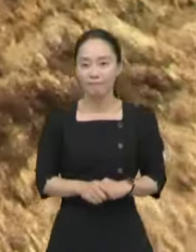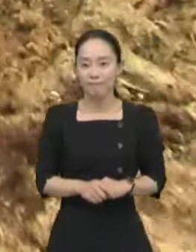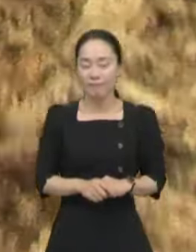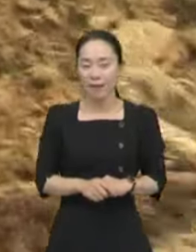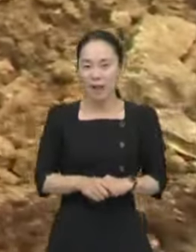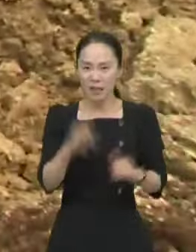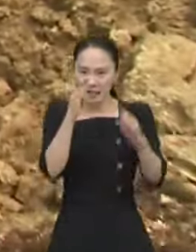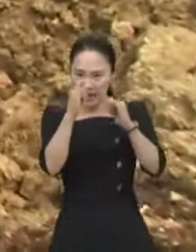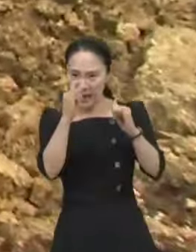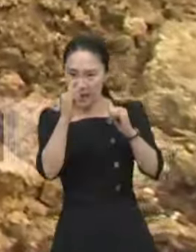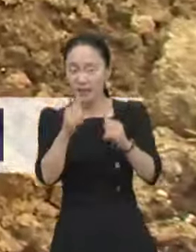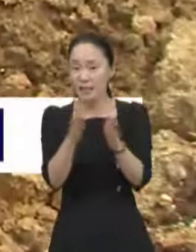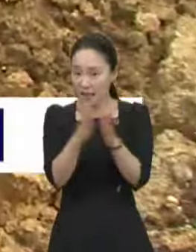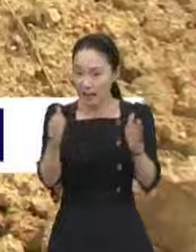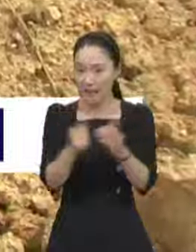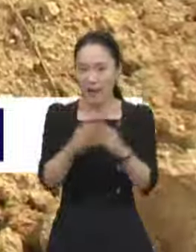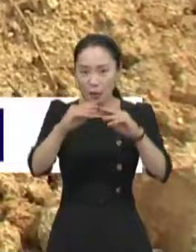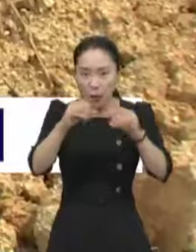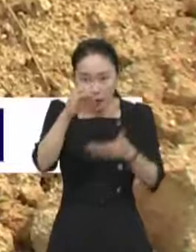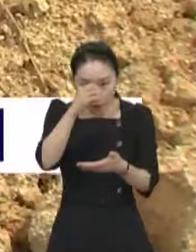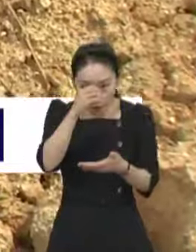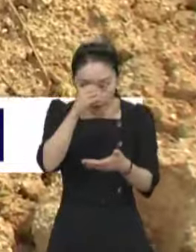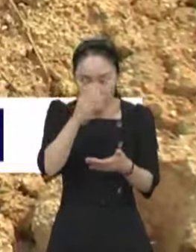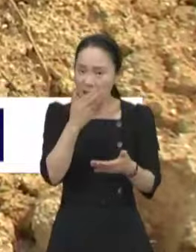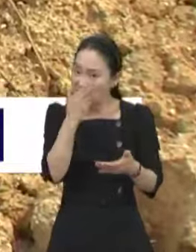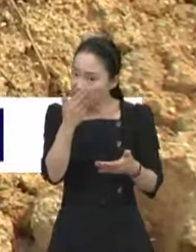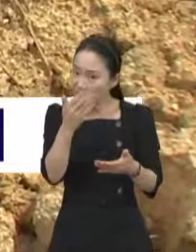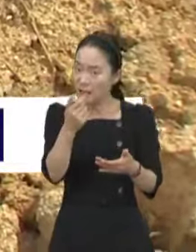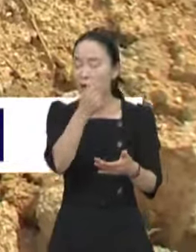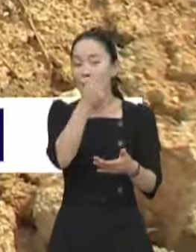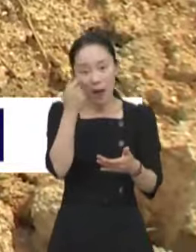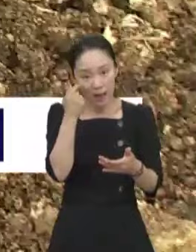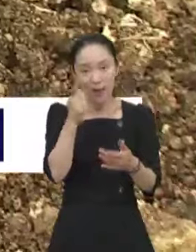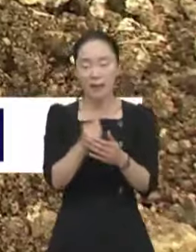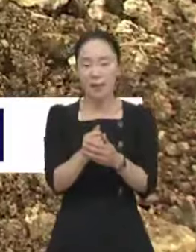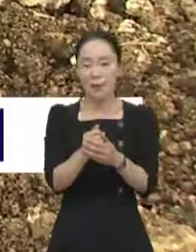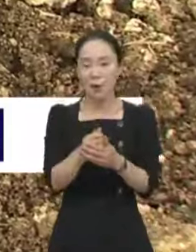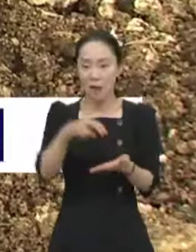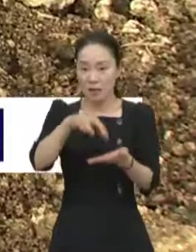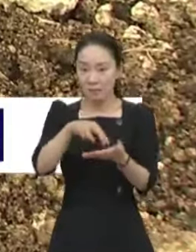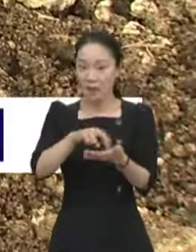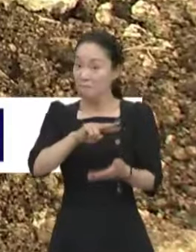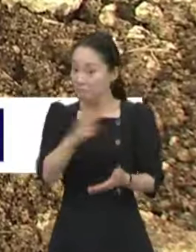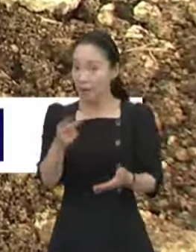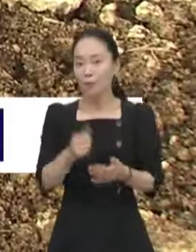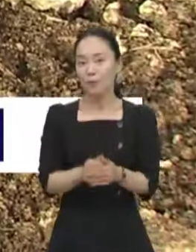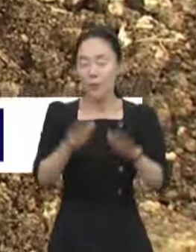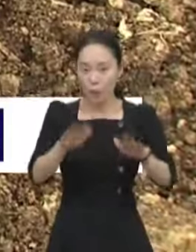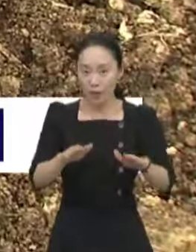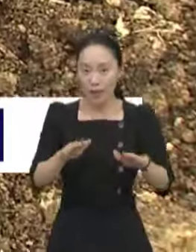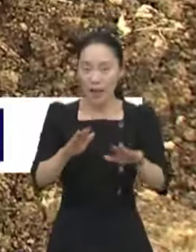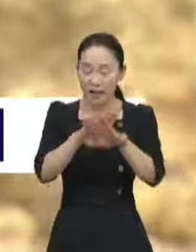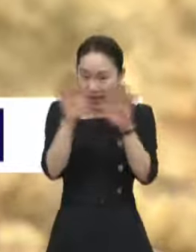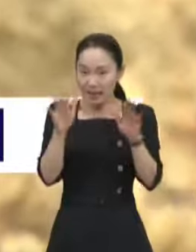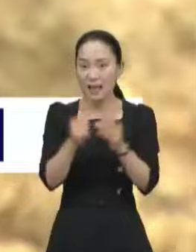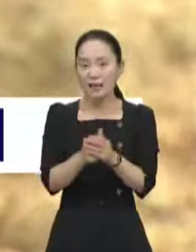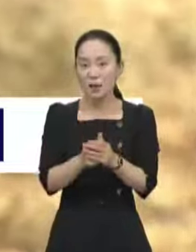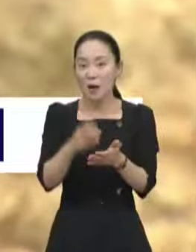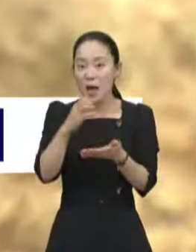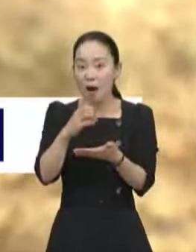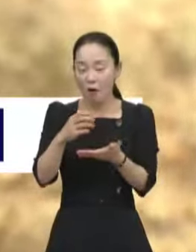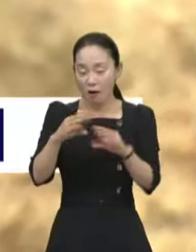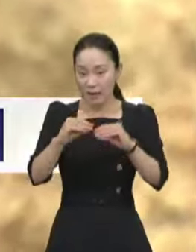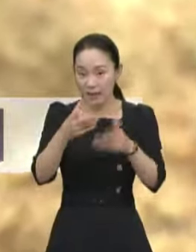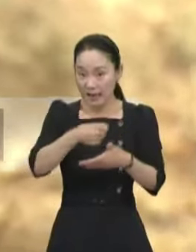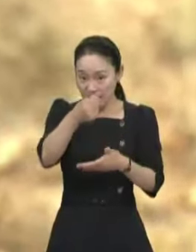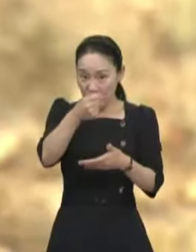다만 취재가 시작되자 토양 성분 검사가 가능한지 검토해보겠다며 입장을 바꿨고 오늘 낮 흙을 채취해 검사를